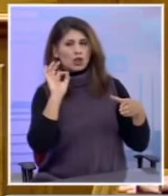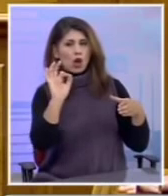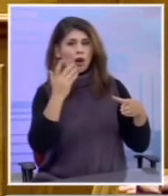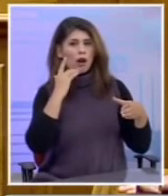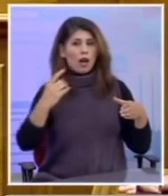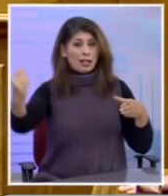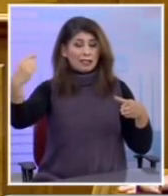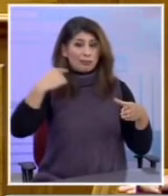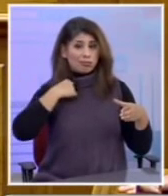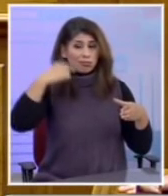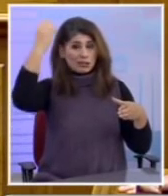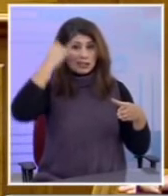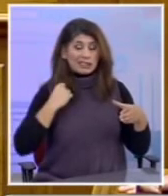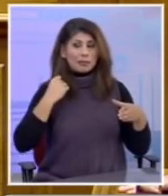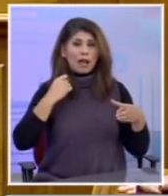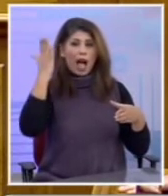στην ανακεφαλοποίηση των τραπεζών.